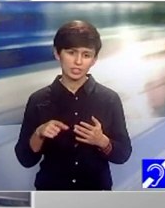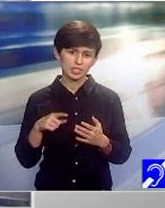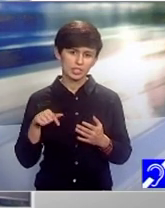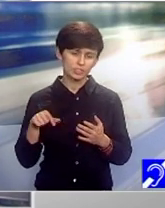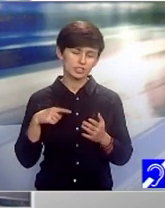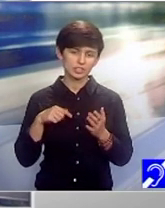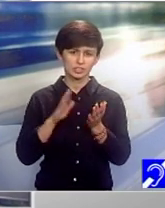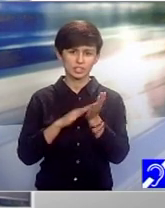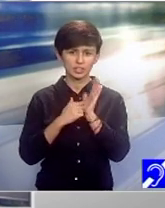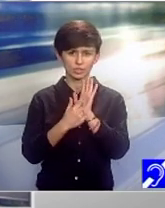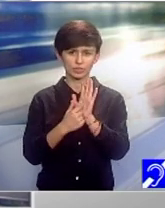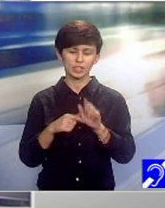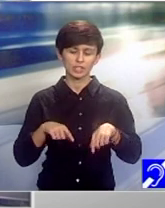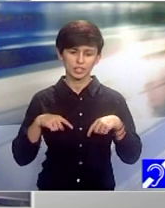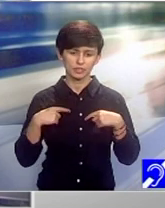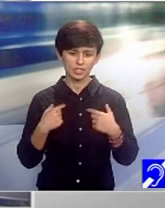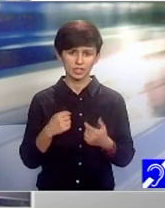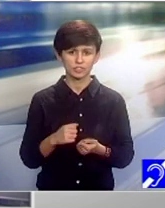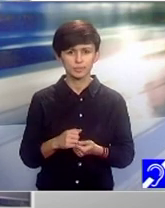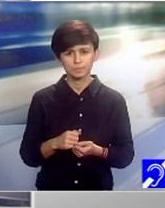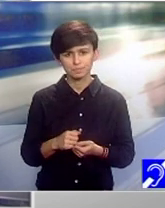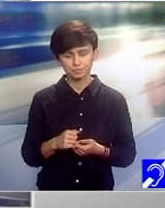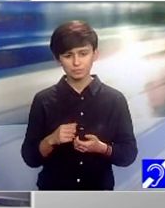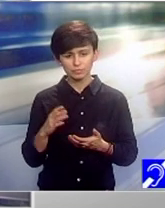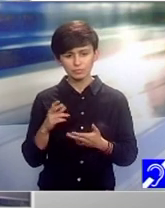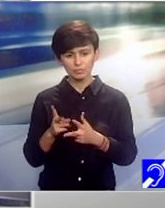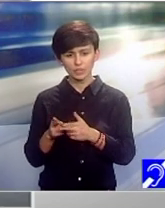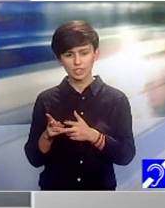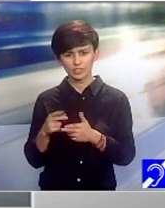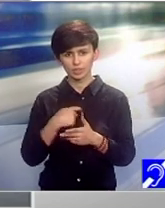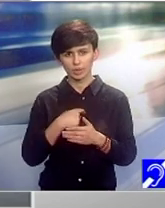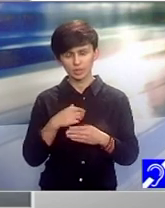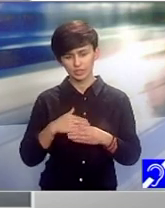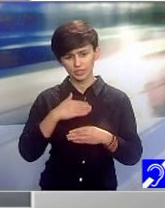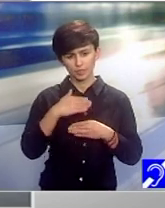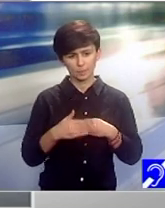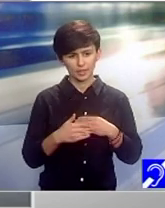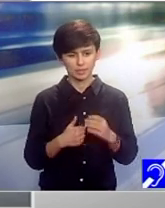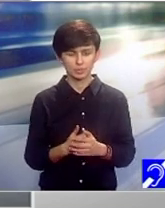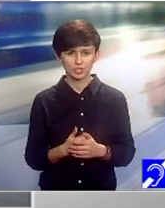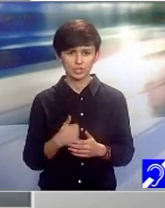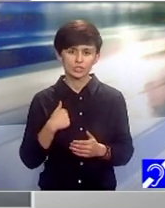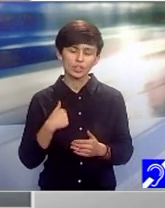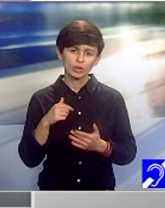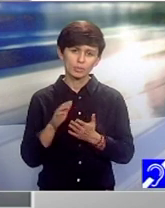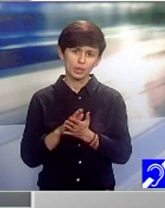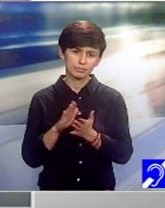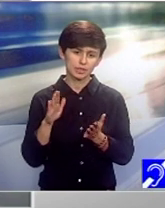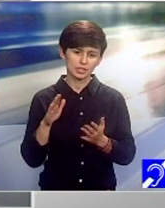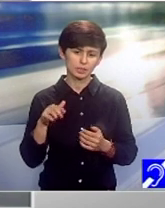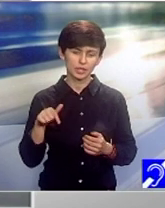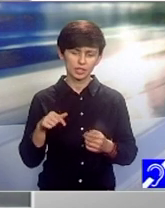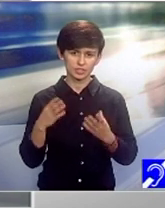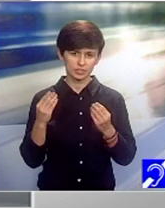da? Cancerul poate fi învins. Și când am fost în spital, ușor, ușor m-am adaptat la acest, ca zic așa, stil